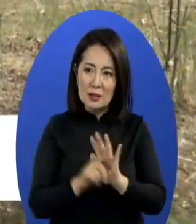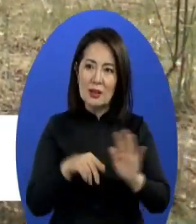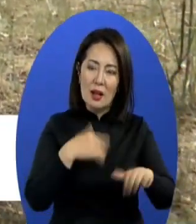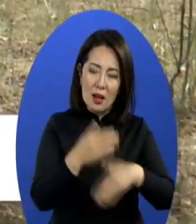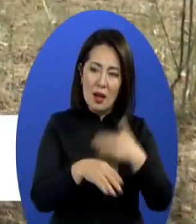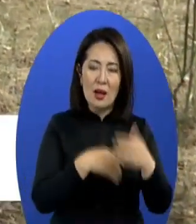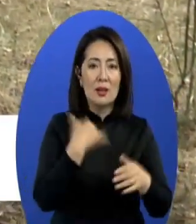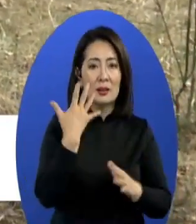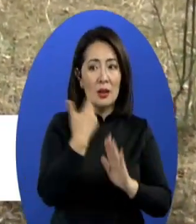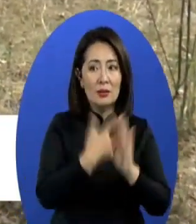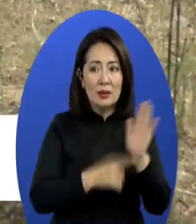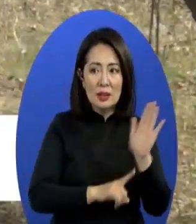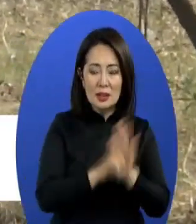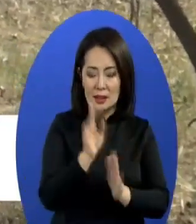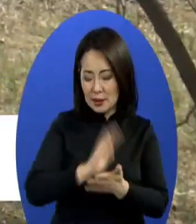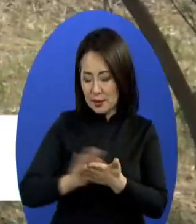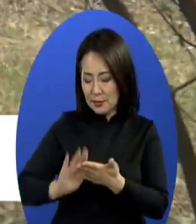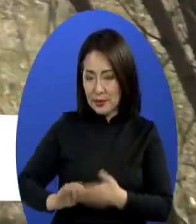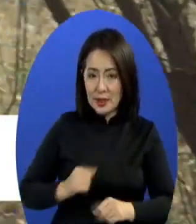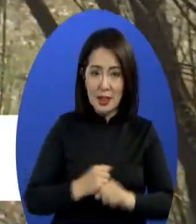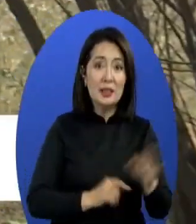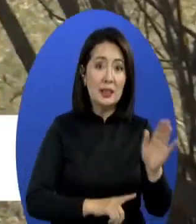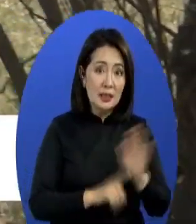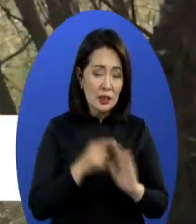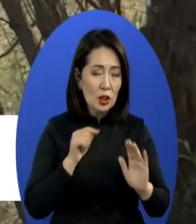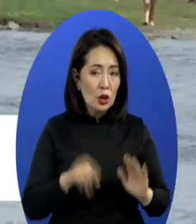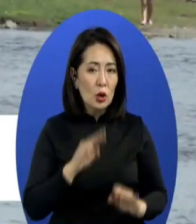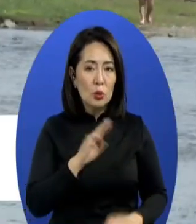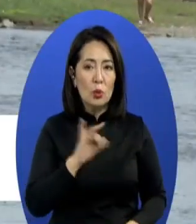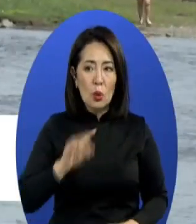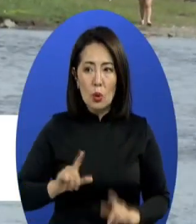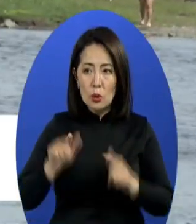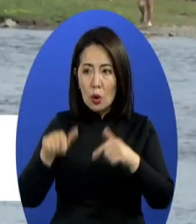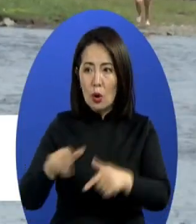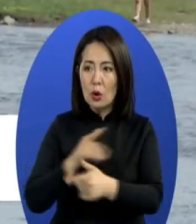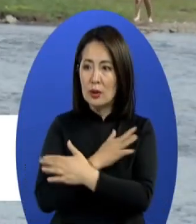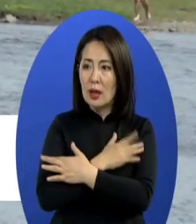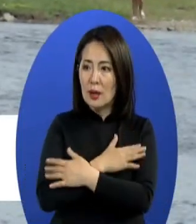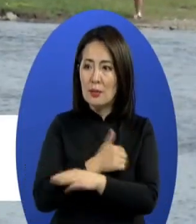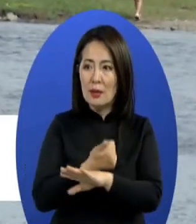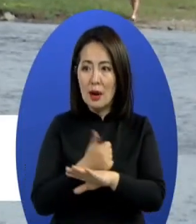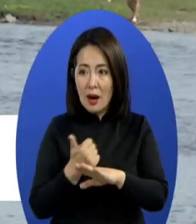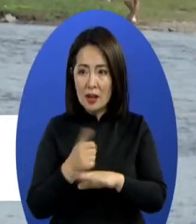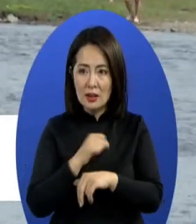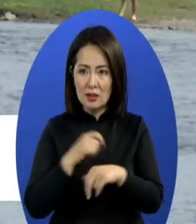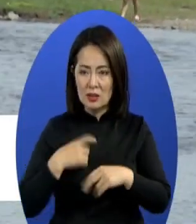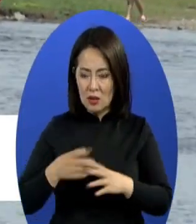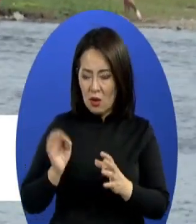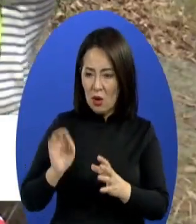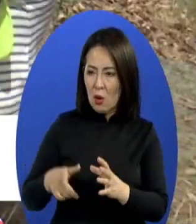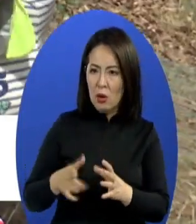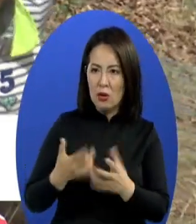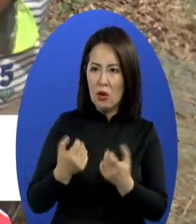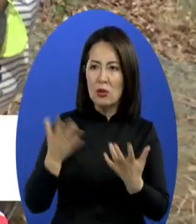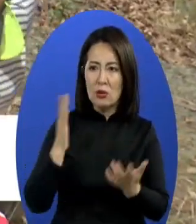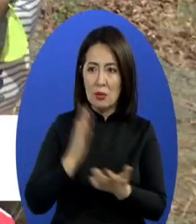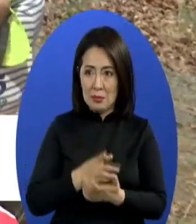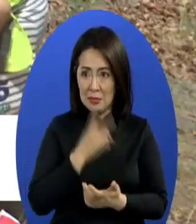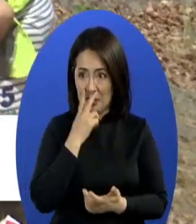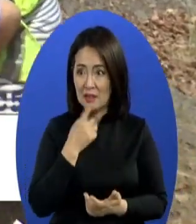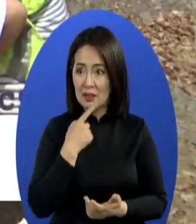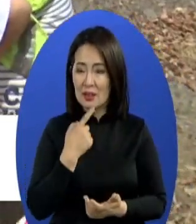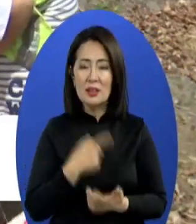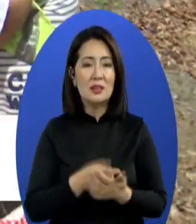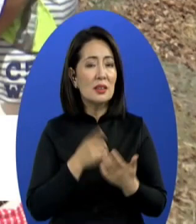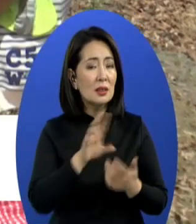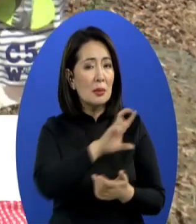бүлэг 5 дугаар сараас цэвэрлэгээний ажлаа эхлүүлжээ. Өнөөдөр ч туул гол орчимд амарч зугаалж байгаа иргэд хогоо ил задгаа хаях нь их байгааг ирж байлаа.